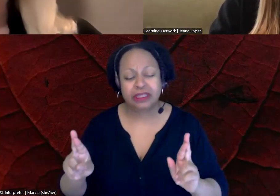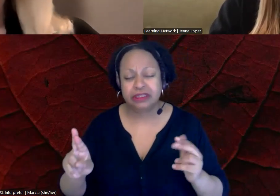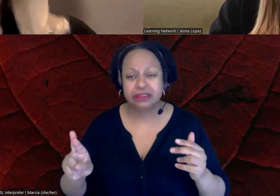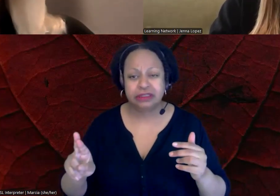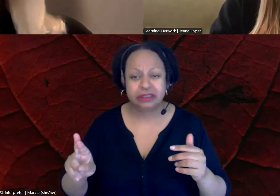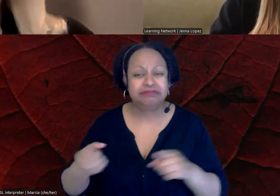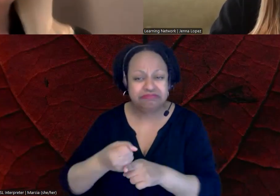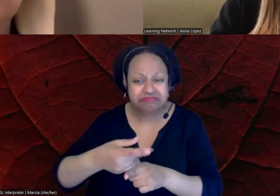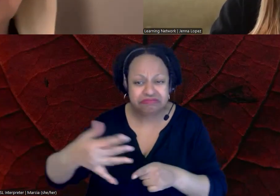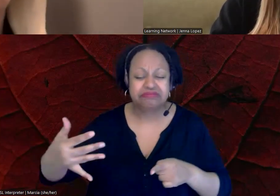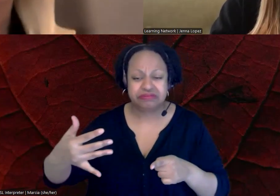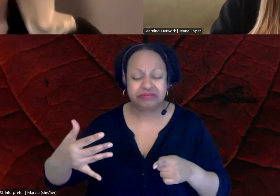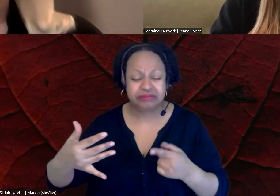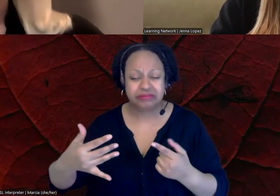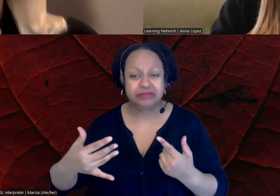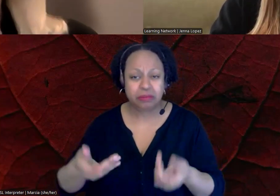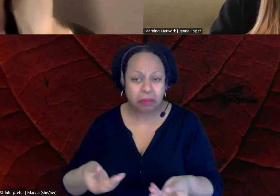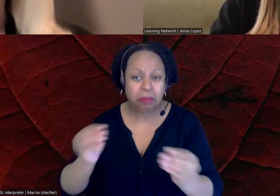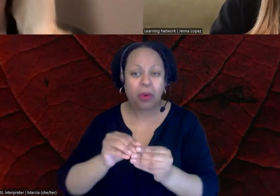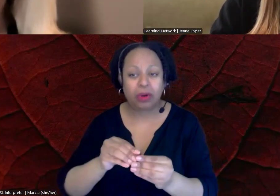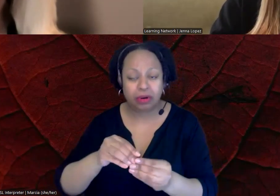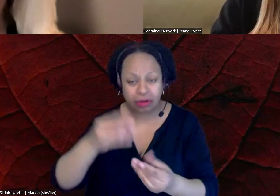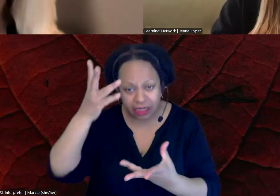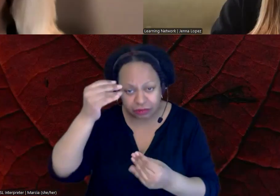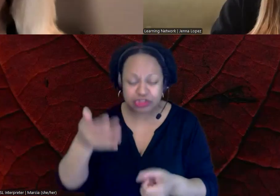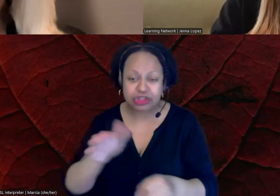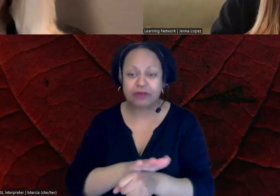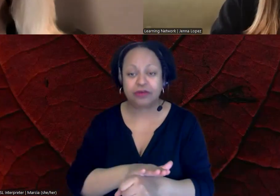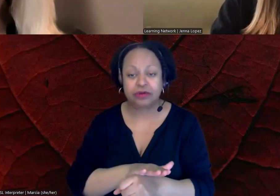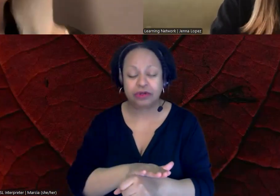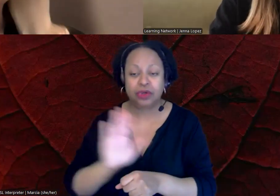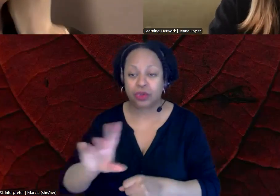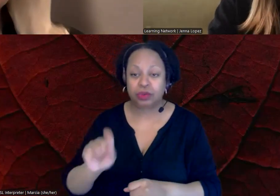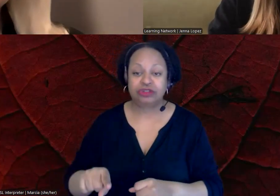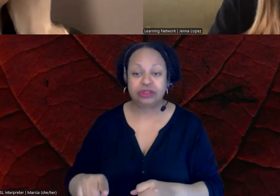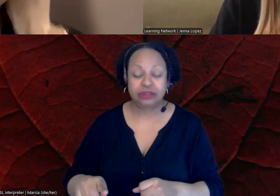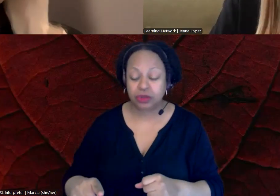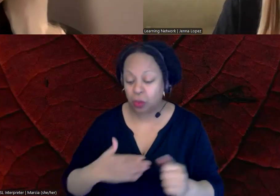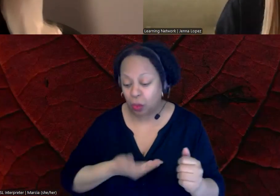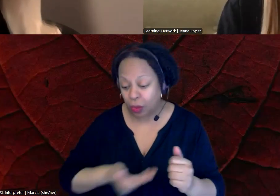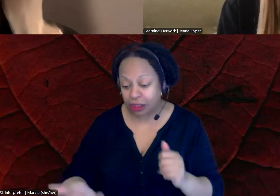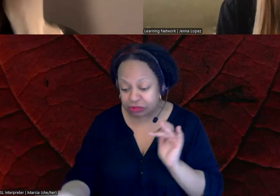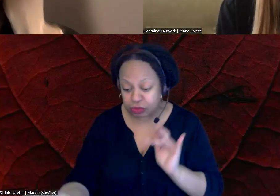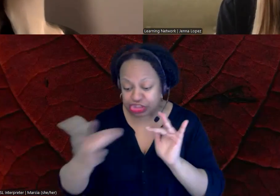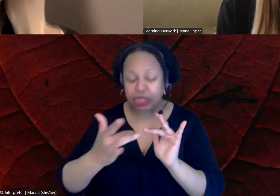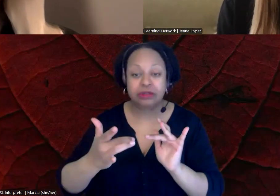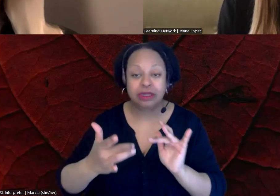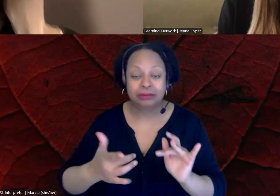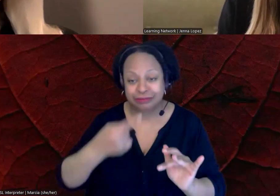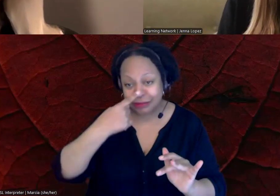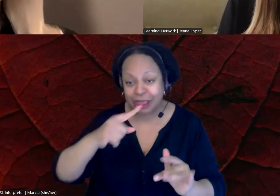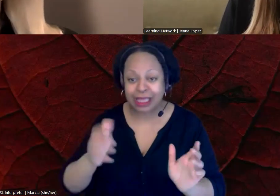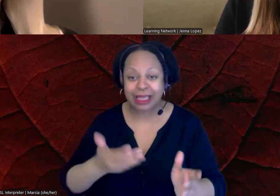Et j'espère que ça répond un peu à vos questions, mais je vous invite à me contacter après. Je serai heureuse d'avoir une discussion